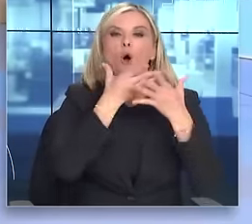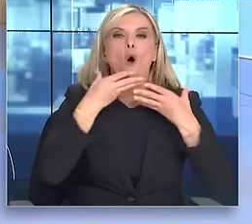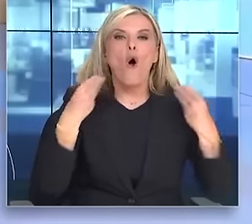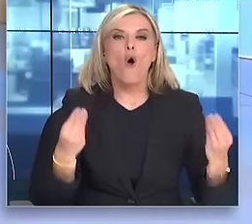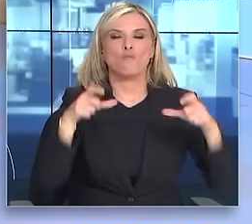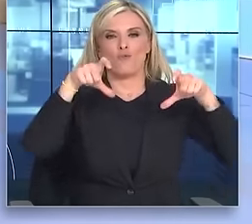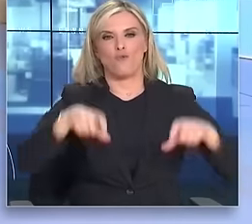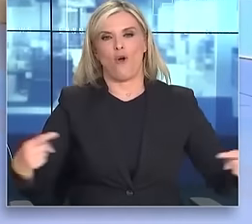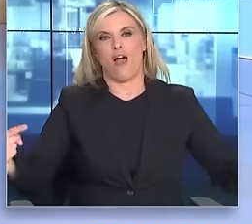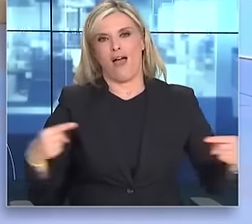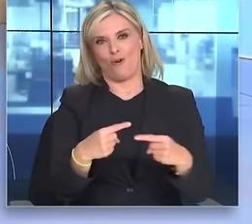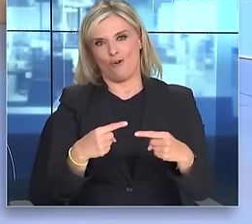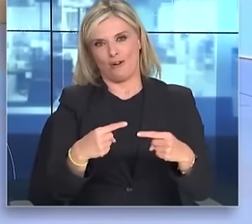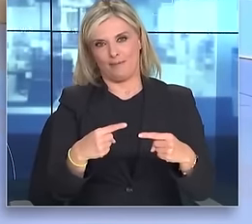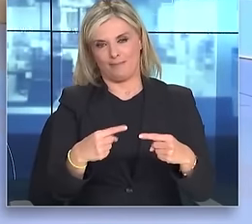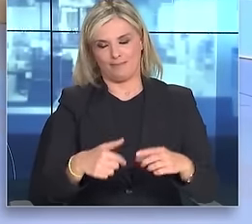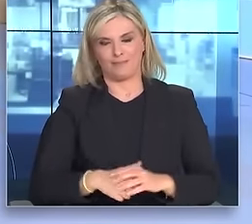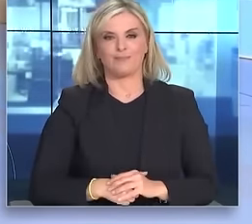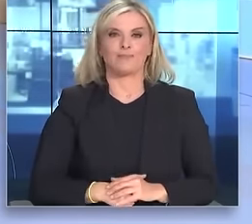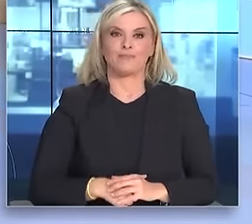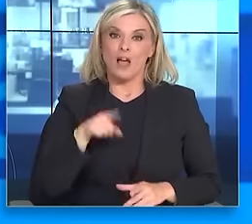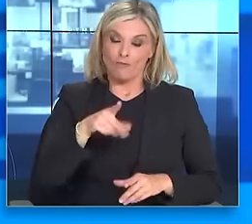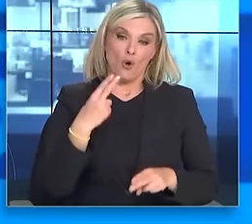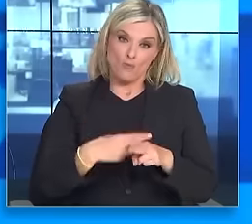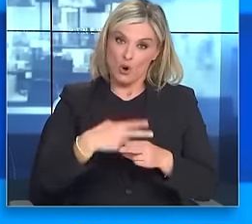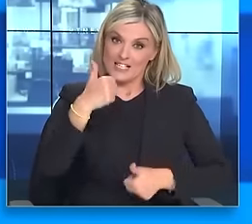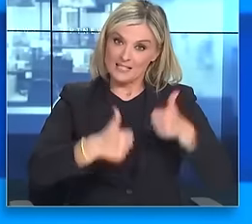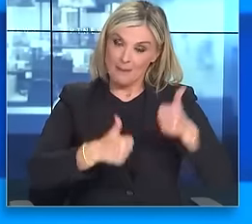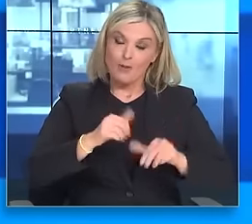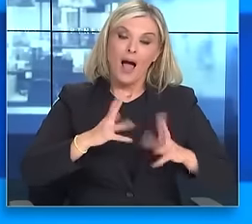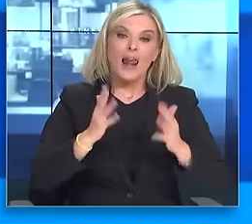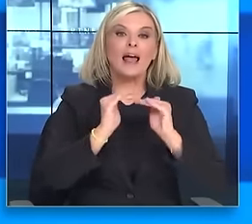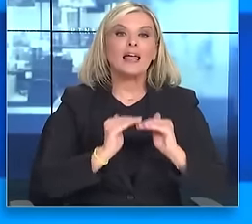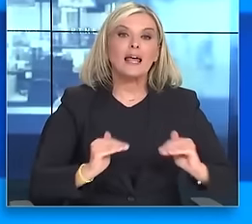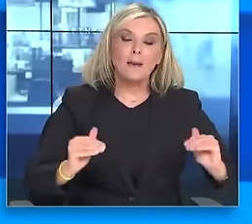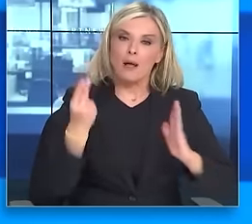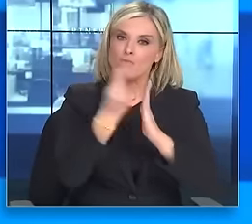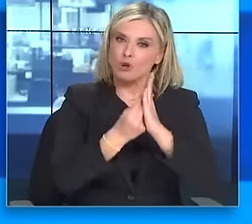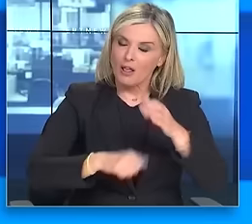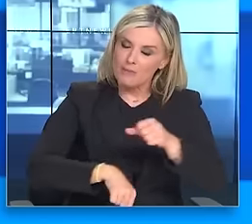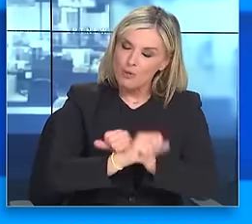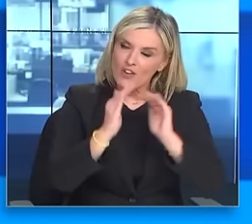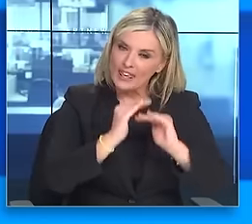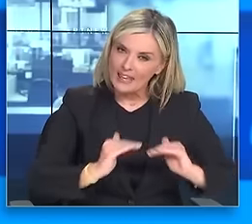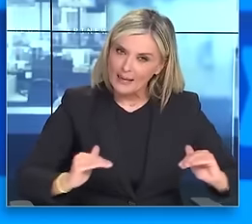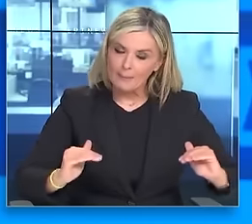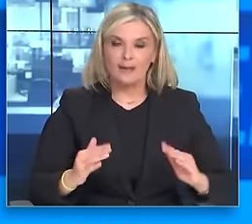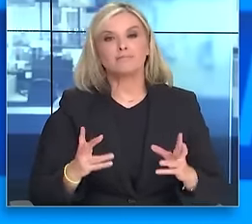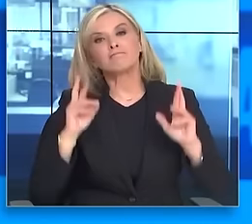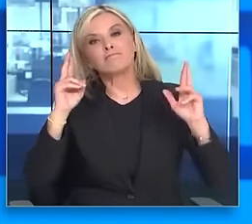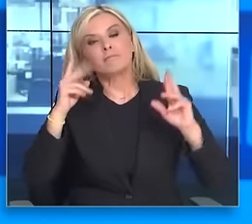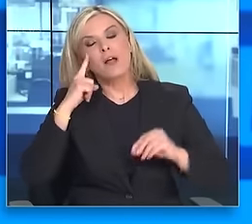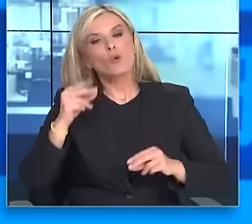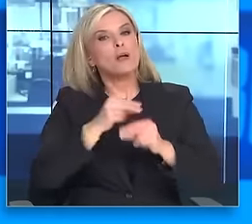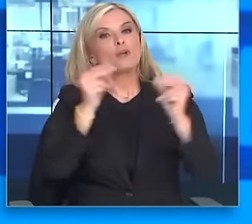τελειώνει το πρωτάθλημα αύριο. Ένα πολύ ανταγωνιστικό πρωτάθλημα. Ηρεμία και στο πρωτάθλημα και τελικά το αποτέλεσμα